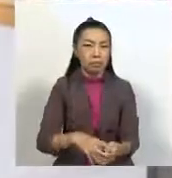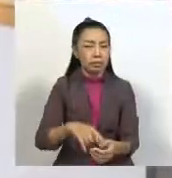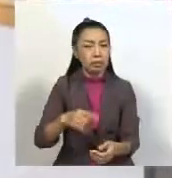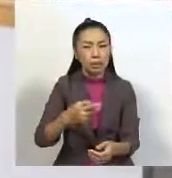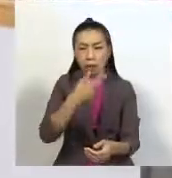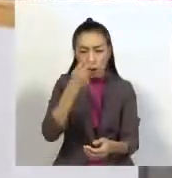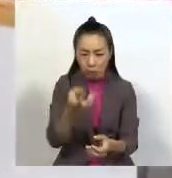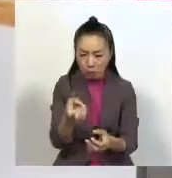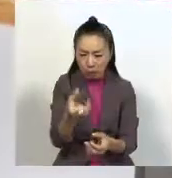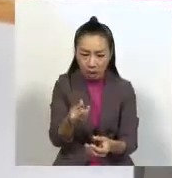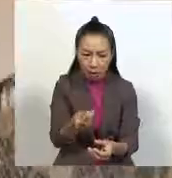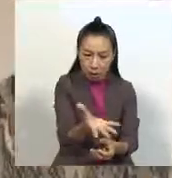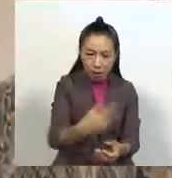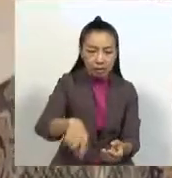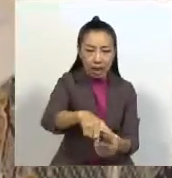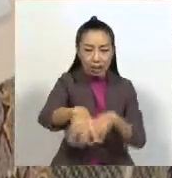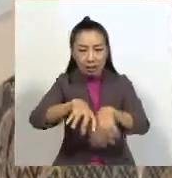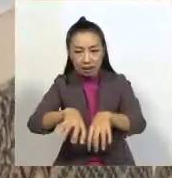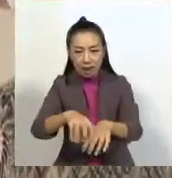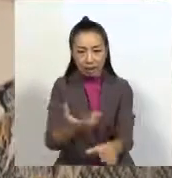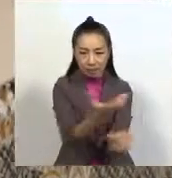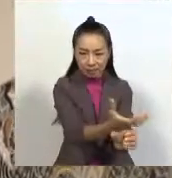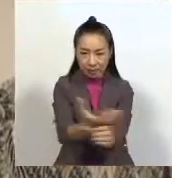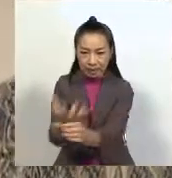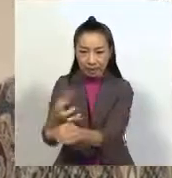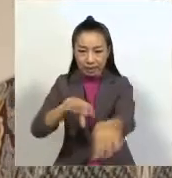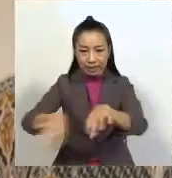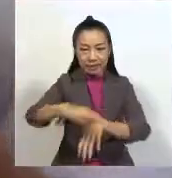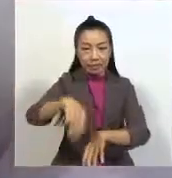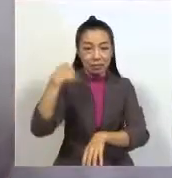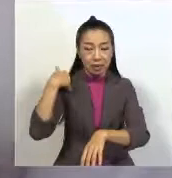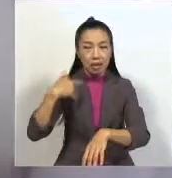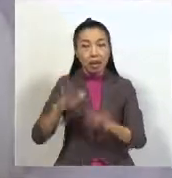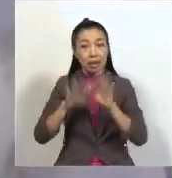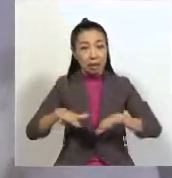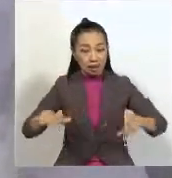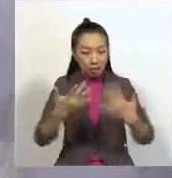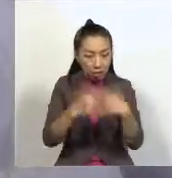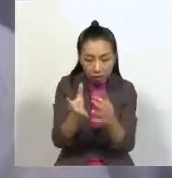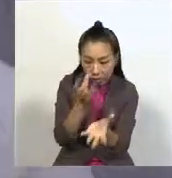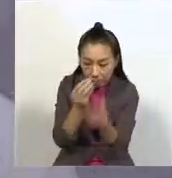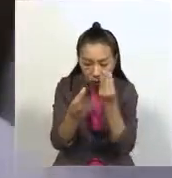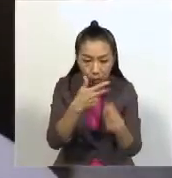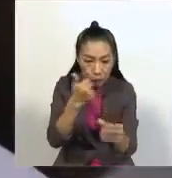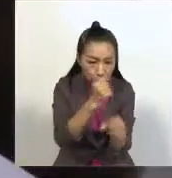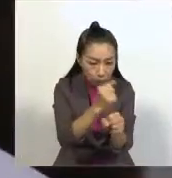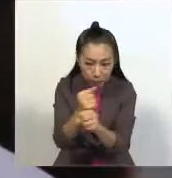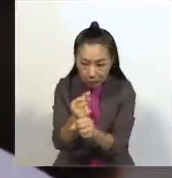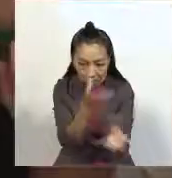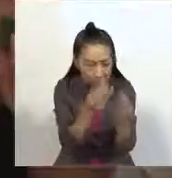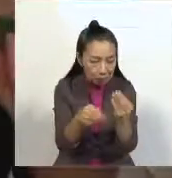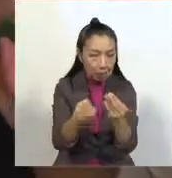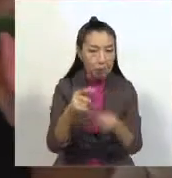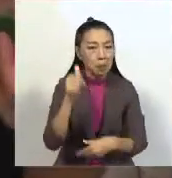าสตร์เดือน10และการจัดมรับอีกด้วยโดยเด็กๆที่เข้าร่วมกิจกรรมต่างมีความสุขที่ได้เรียนรู้ขั้นตอนการทำขนมถือว่าเป็นสิ่ง